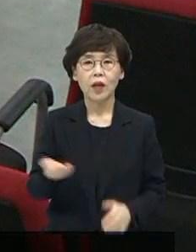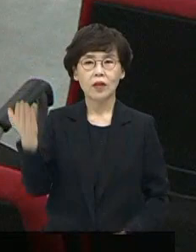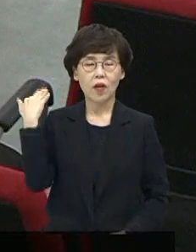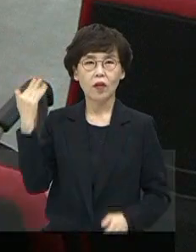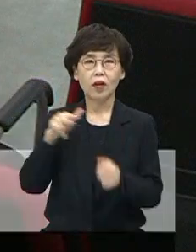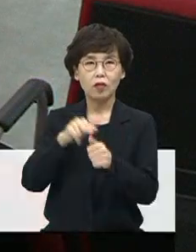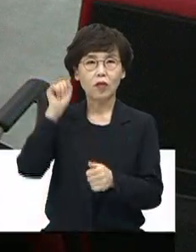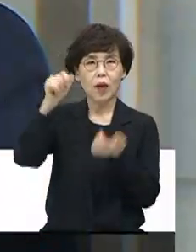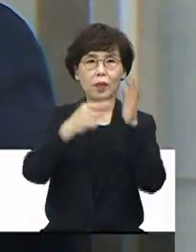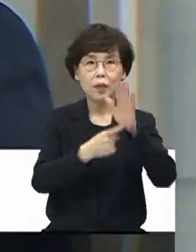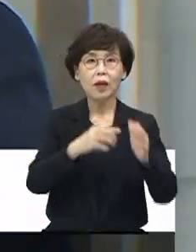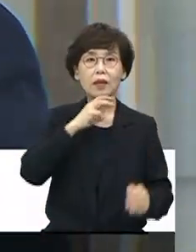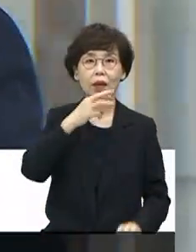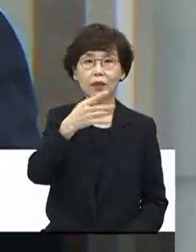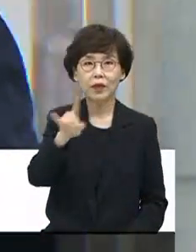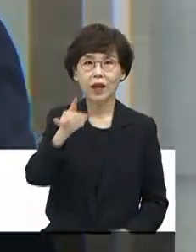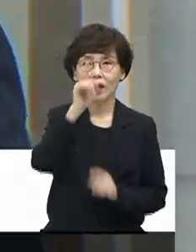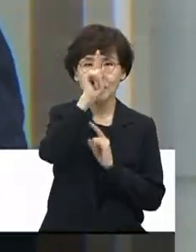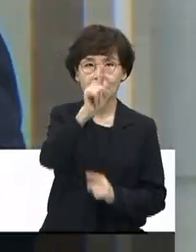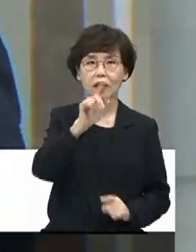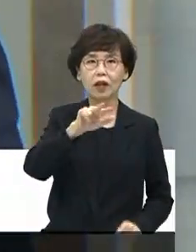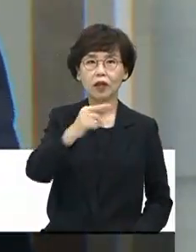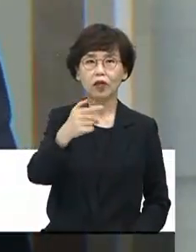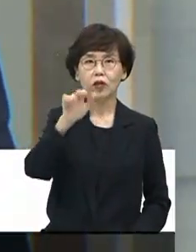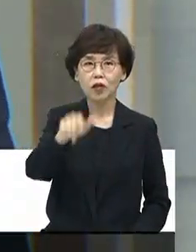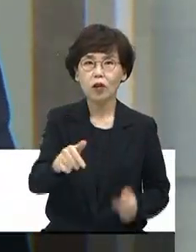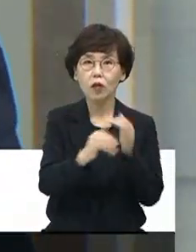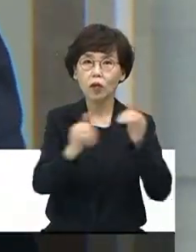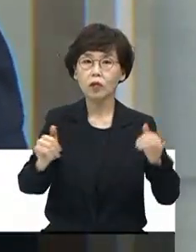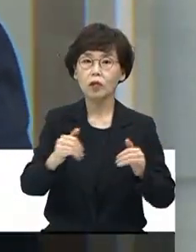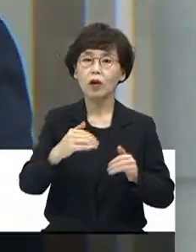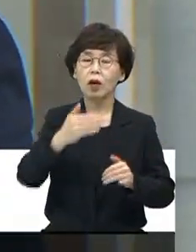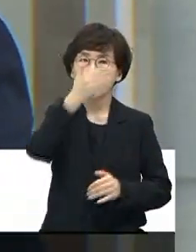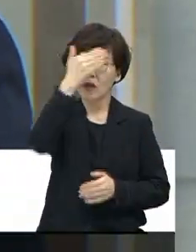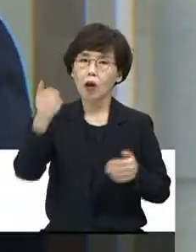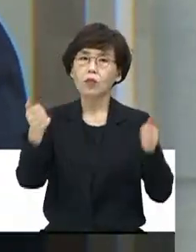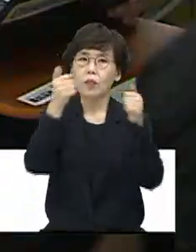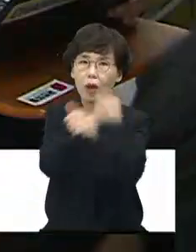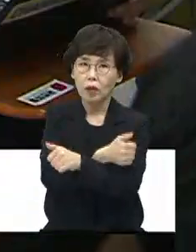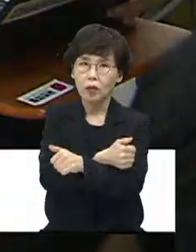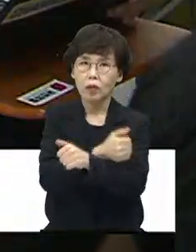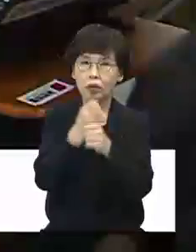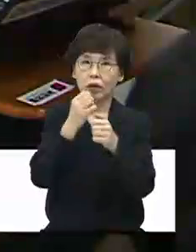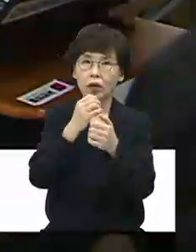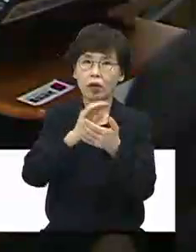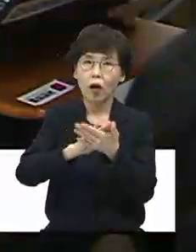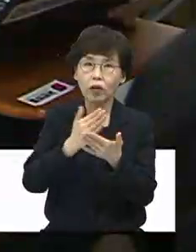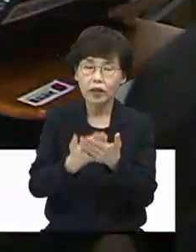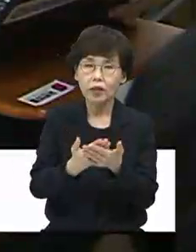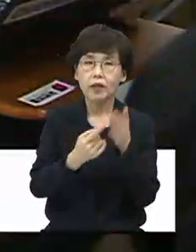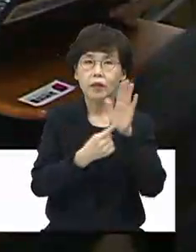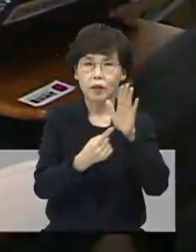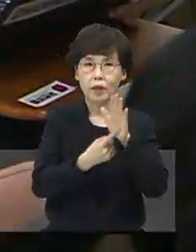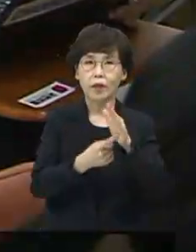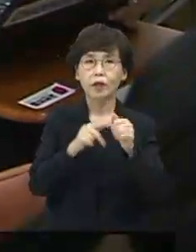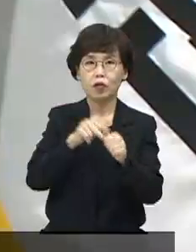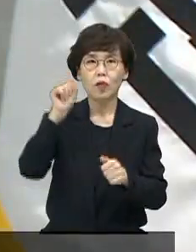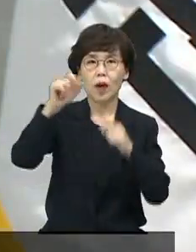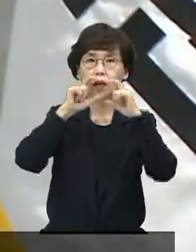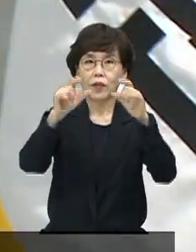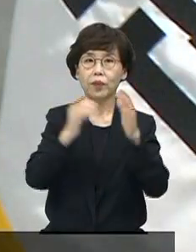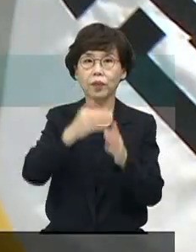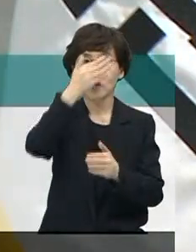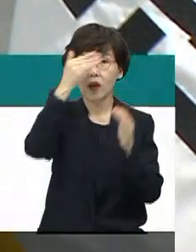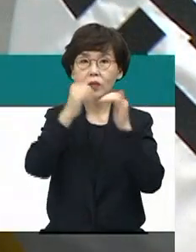의사를 밝혀온 30대의 이준석 전 최고위원도 세대교체와 혁신을 내걸고 당대표 경선 출마를 공식 선언했습니다.